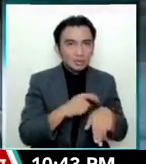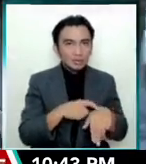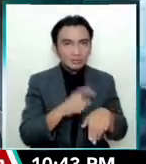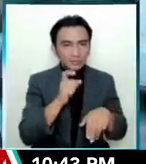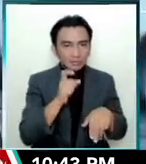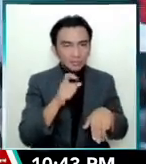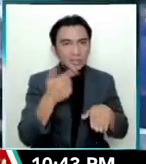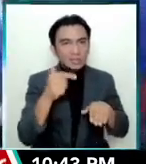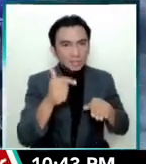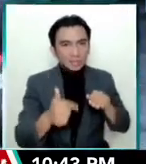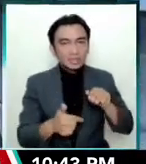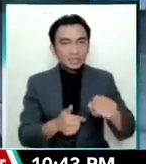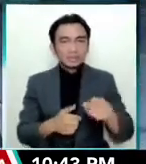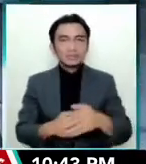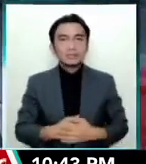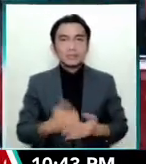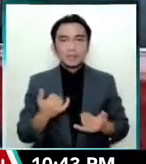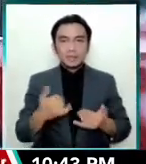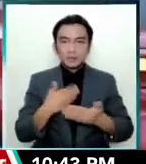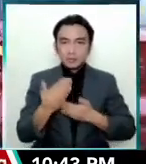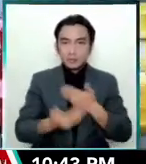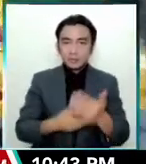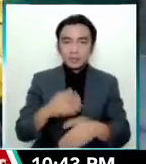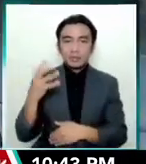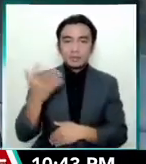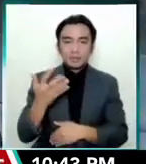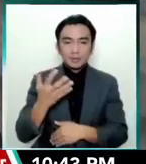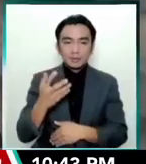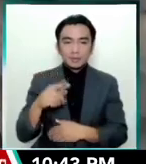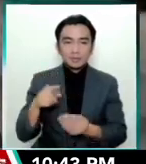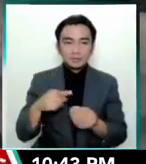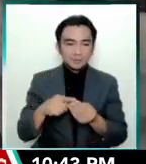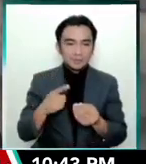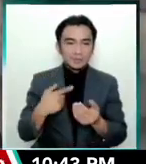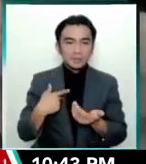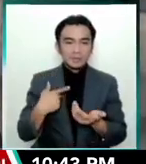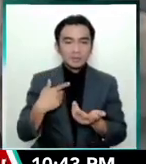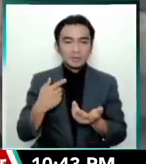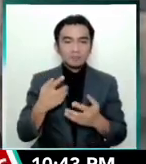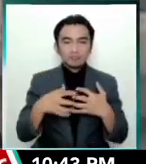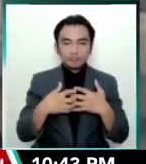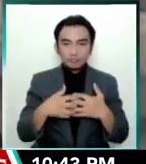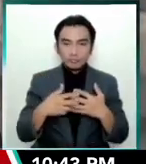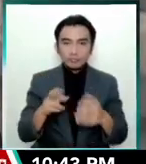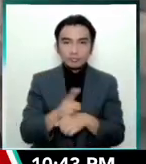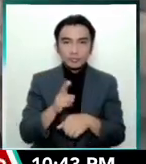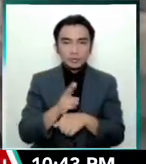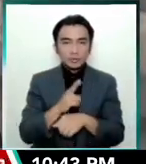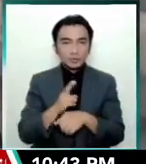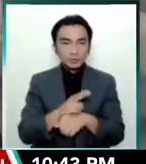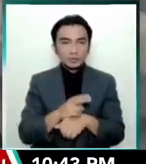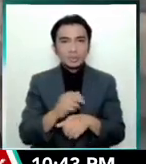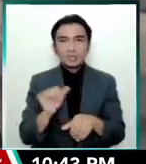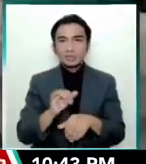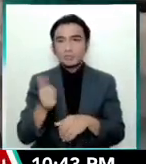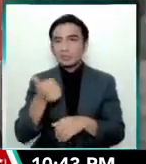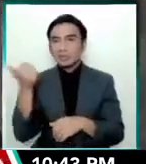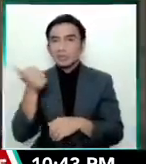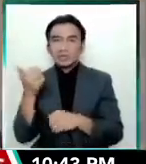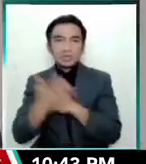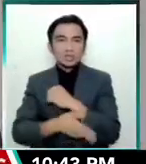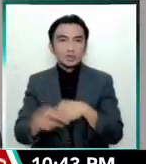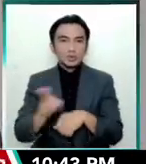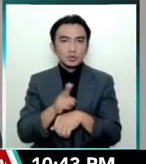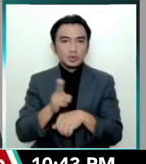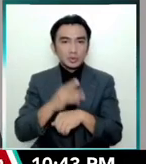daw ang pagpapatupad nila ng Intelligent Traffic Signalization System na ginagamit na rin sa ibang bansa tulad sa Japan at Korea. Ang